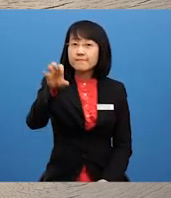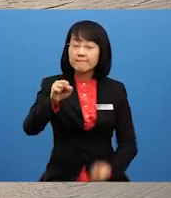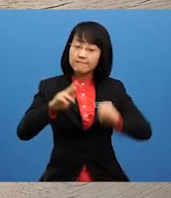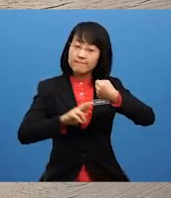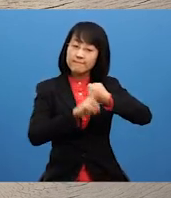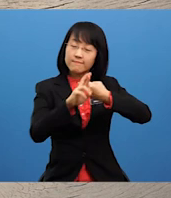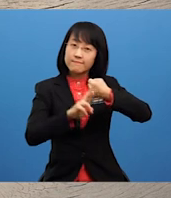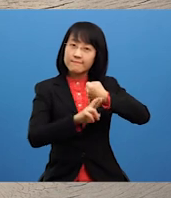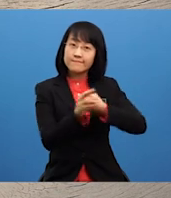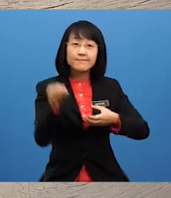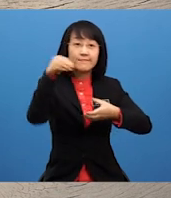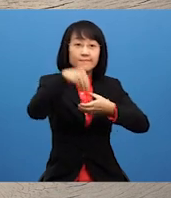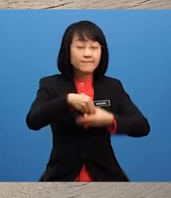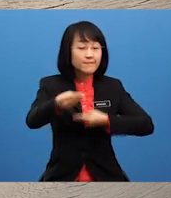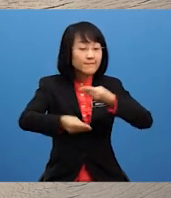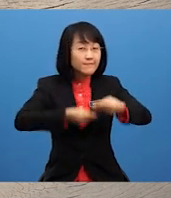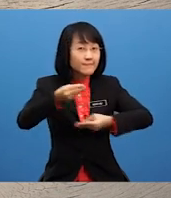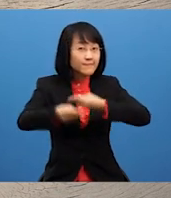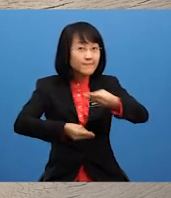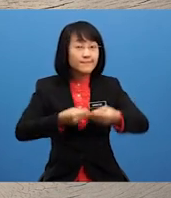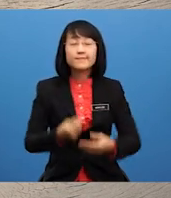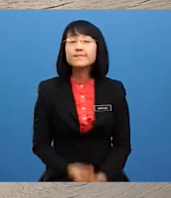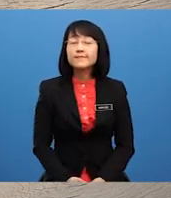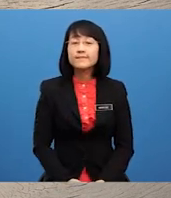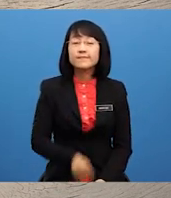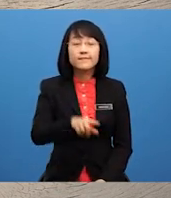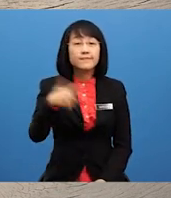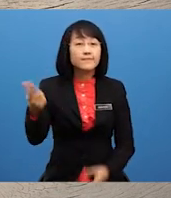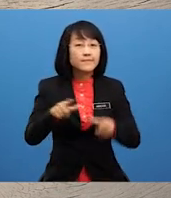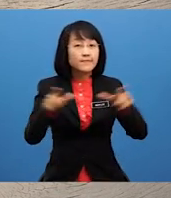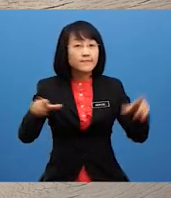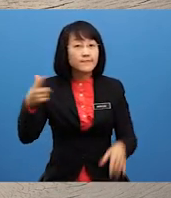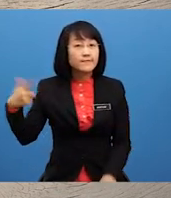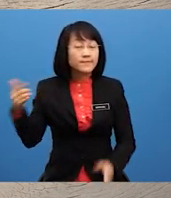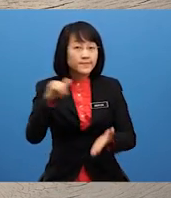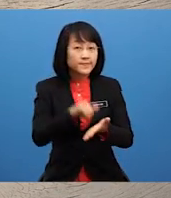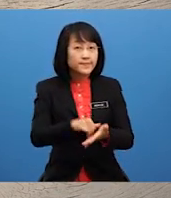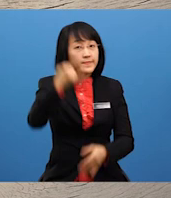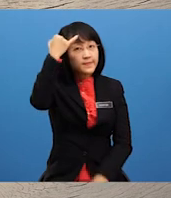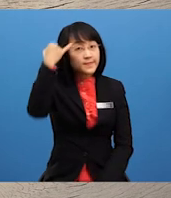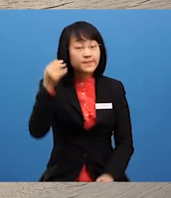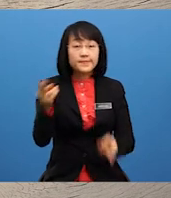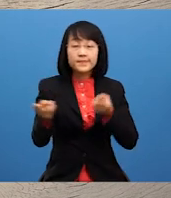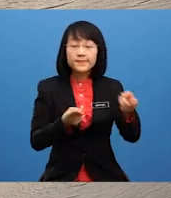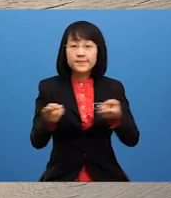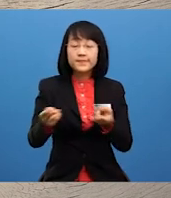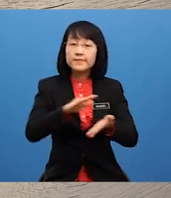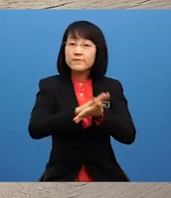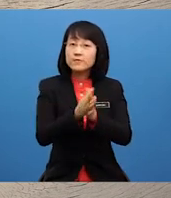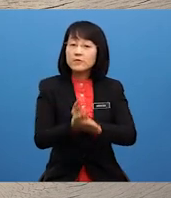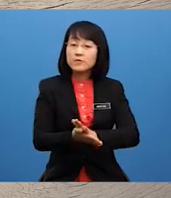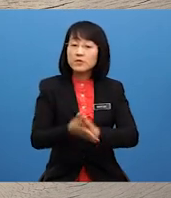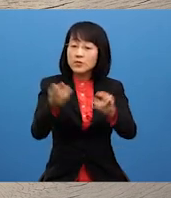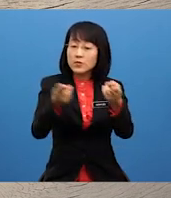risiko dalam perniagaan. Selain itu, ilmu pengurusan akan menjadikan seseorang pengurus